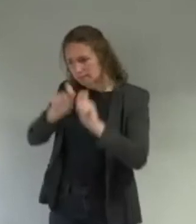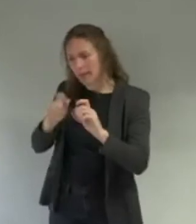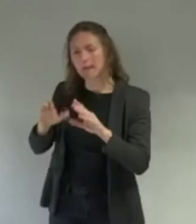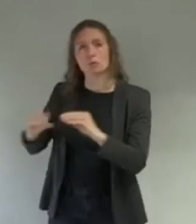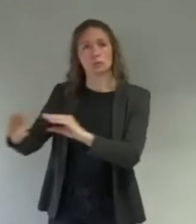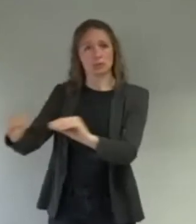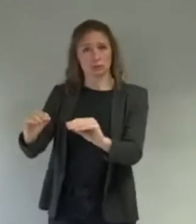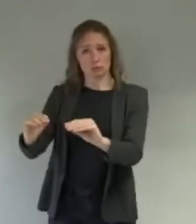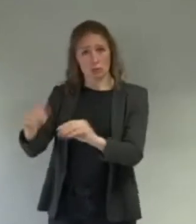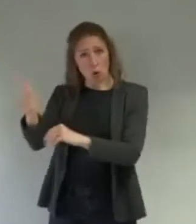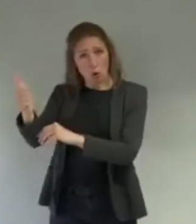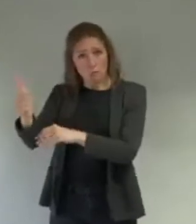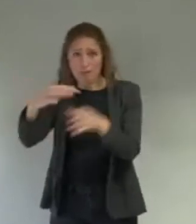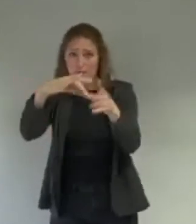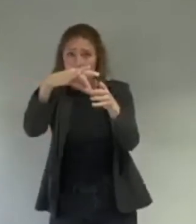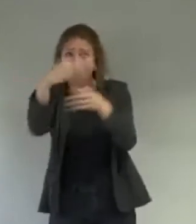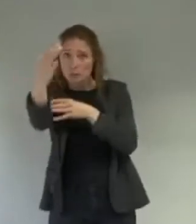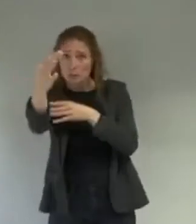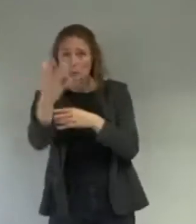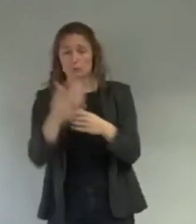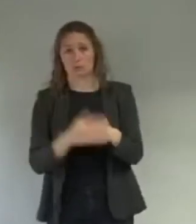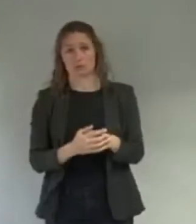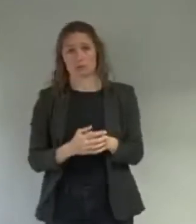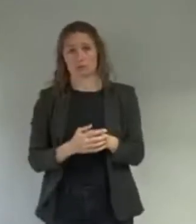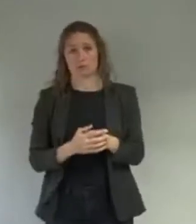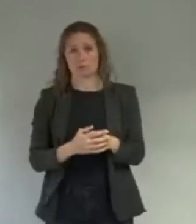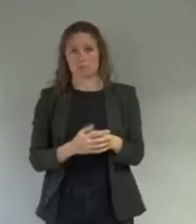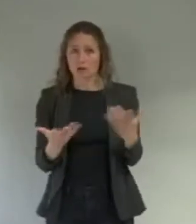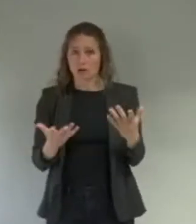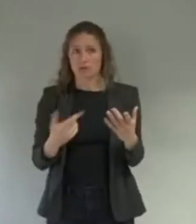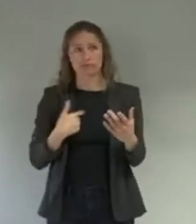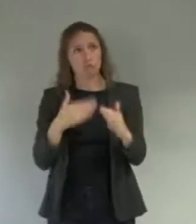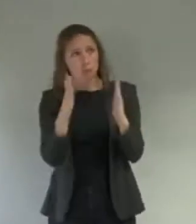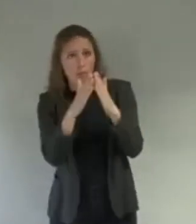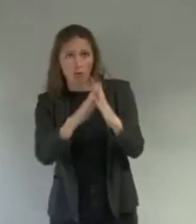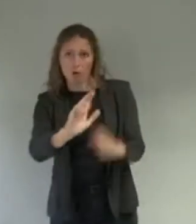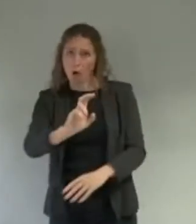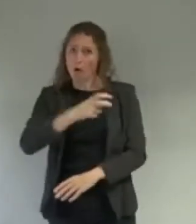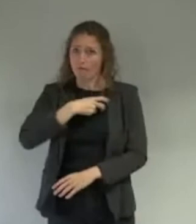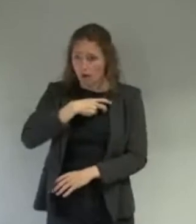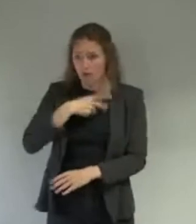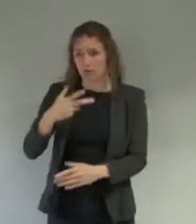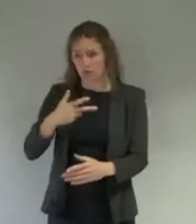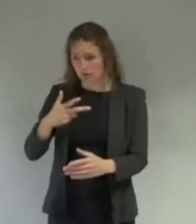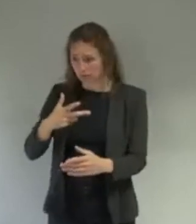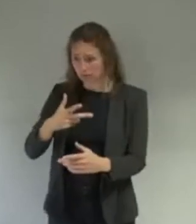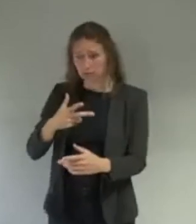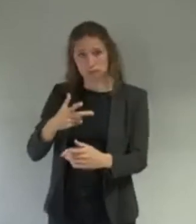élus? Allez-vous enfin vous attaquer aux maux qui pénalisent les Grenoblois? Je vous remercie.